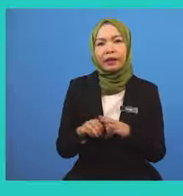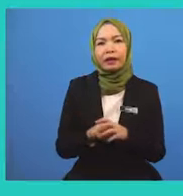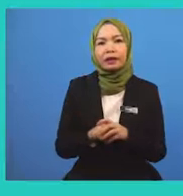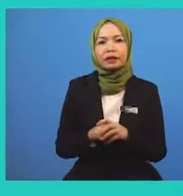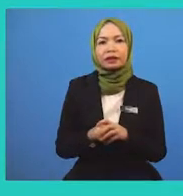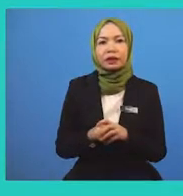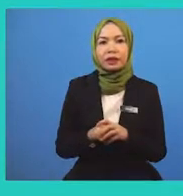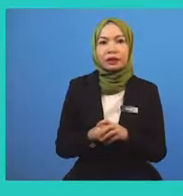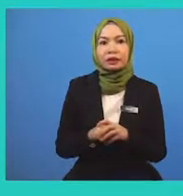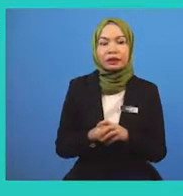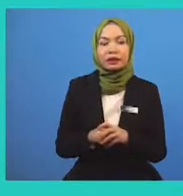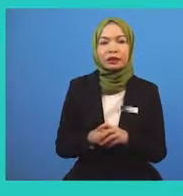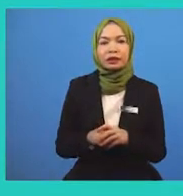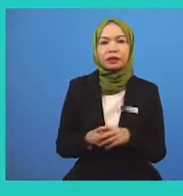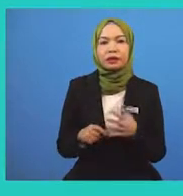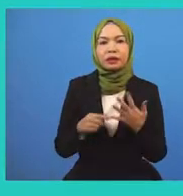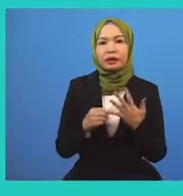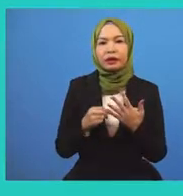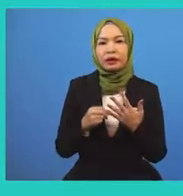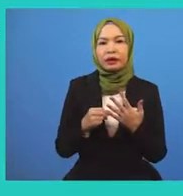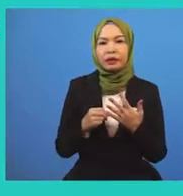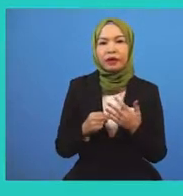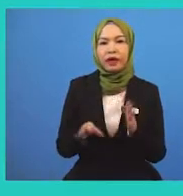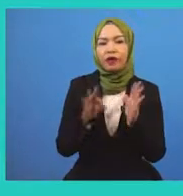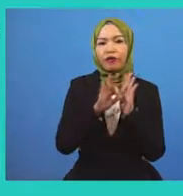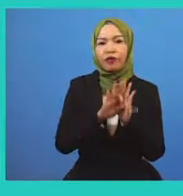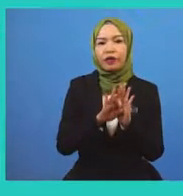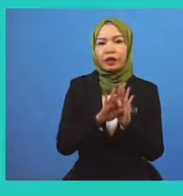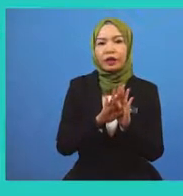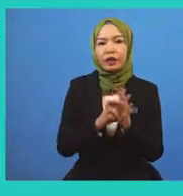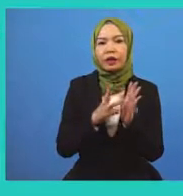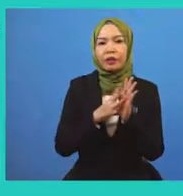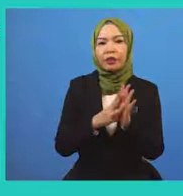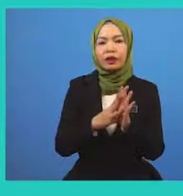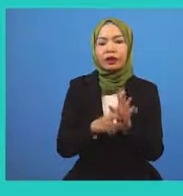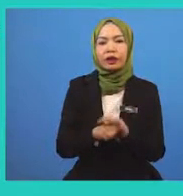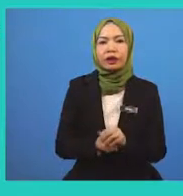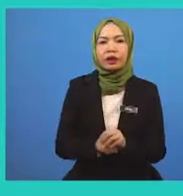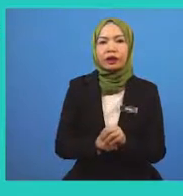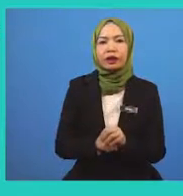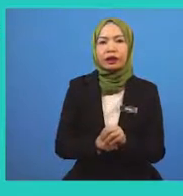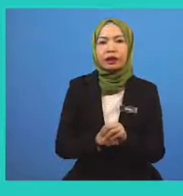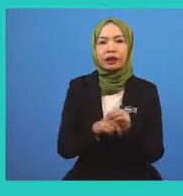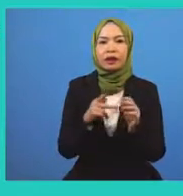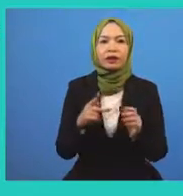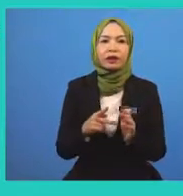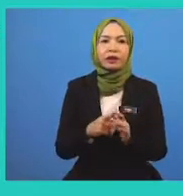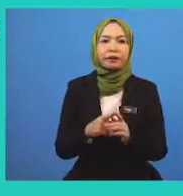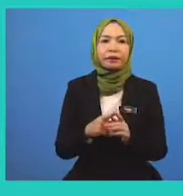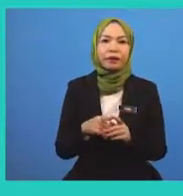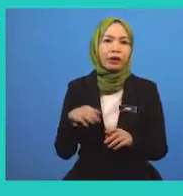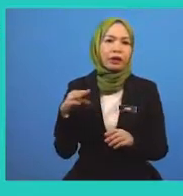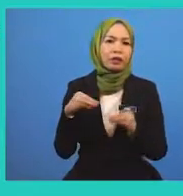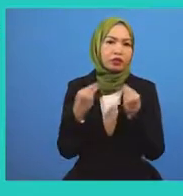Dan yang kelima, ini adalah formula yang mewakili kandungan tenaga haba untuk tindak balas